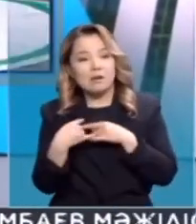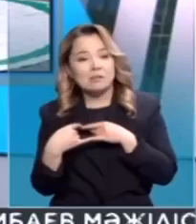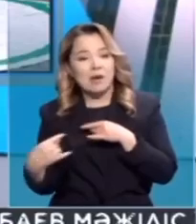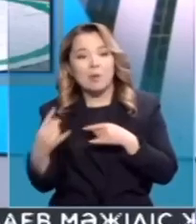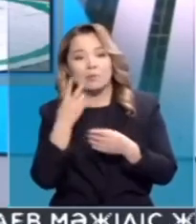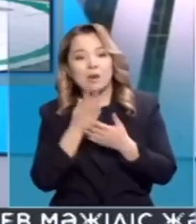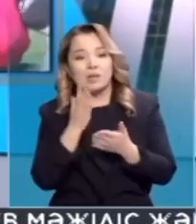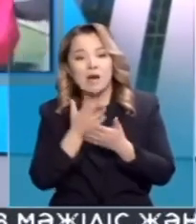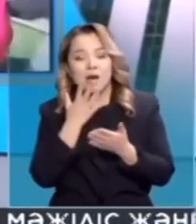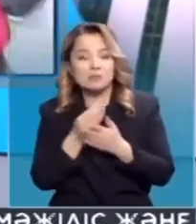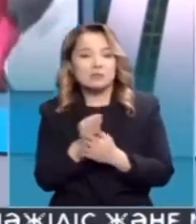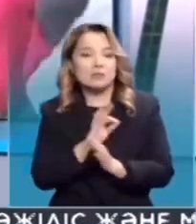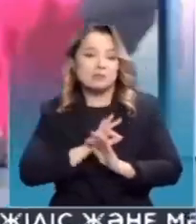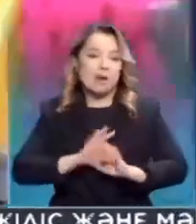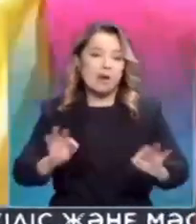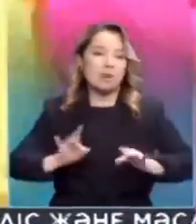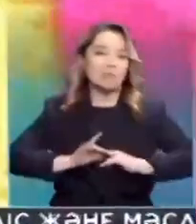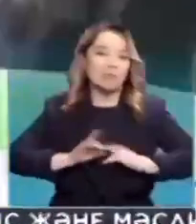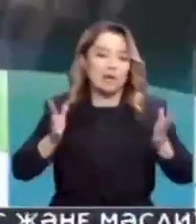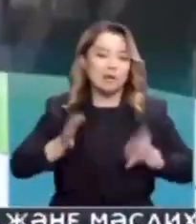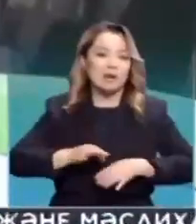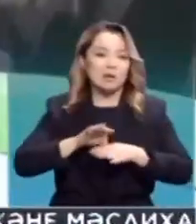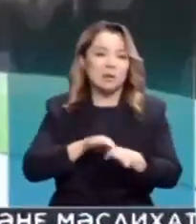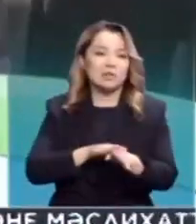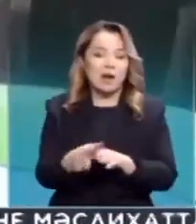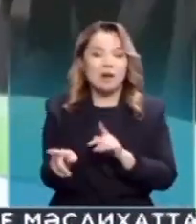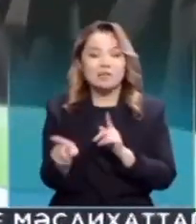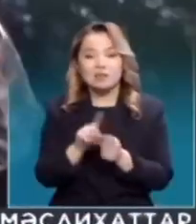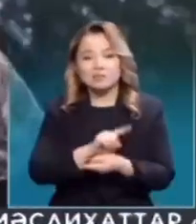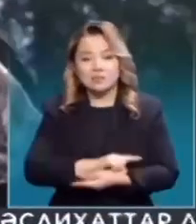науқан нағыз мерекеге айналды.